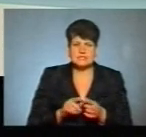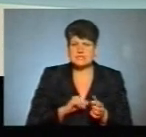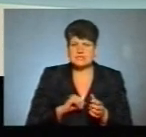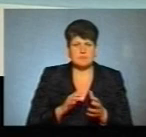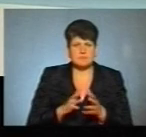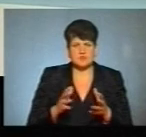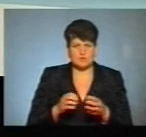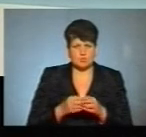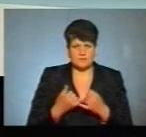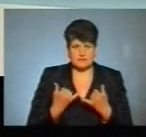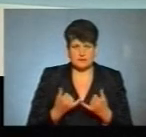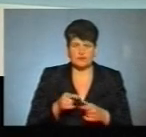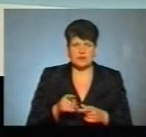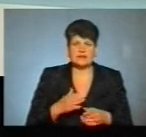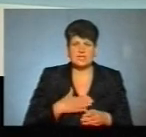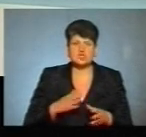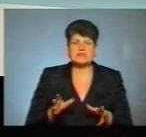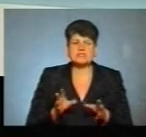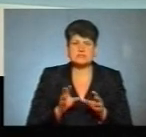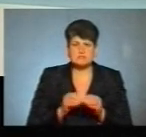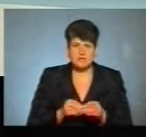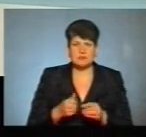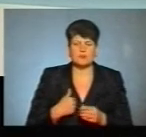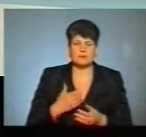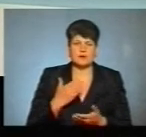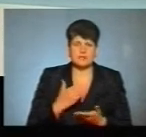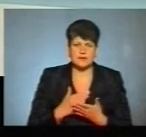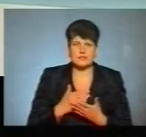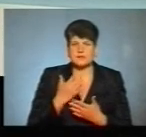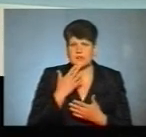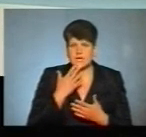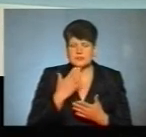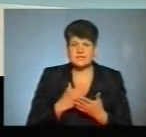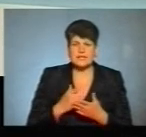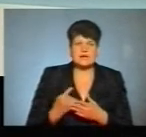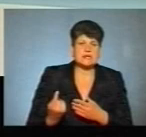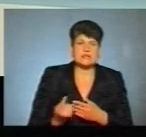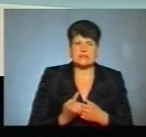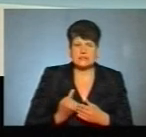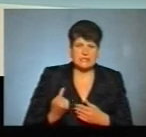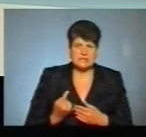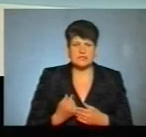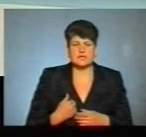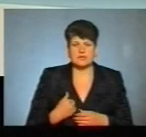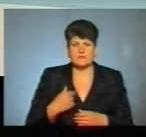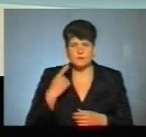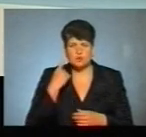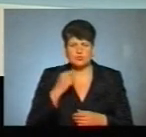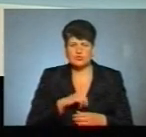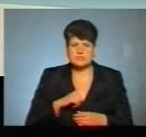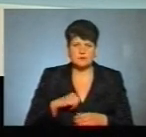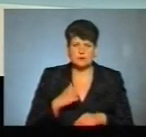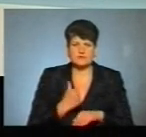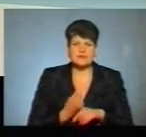проблема зараз. Вона наша спільна, так, тому що ми є нація ніби єдина. І я думаю, що найголовніше